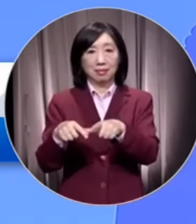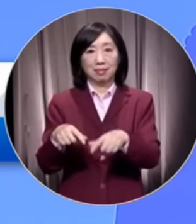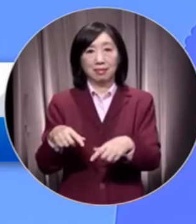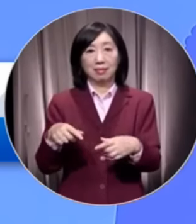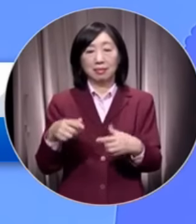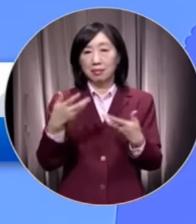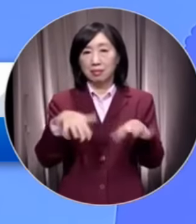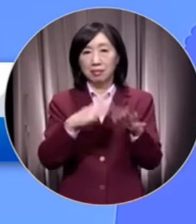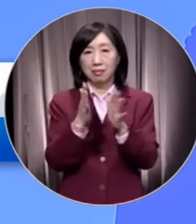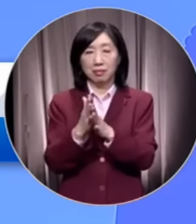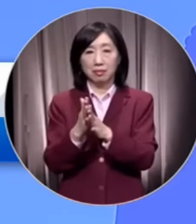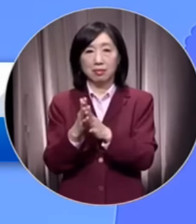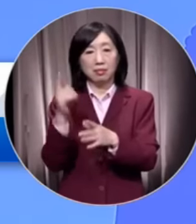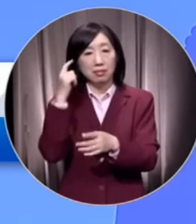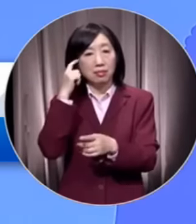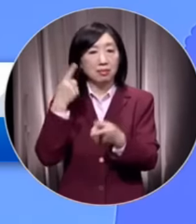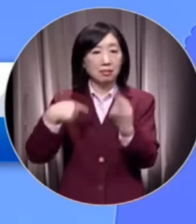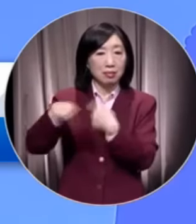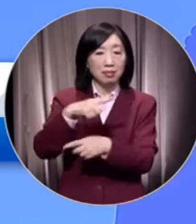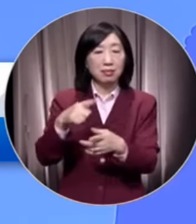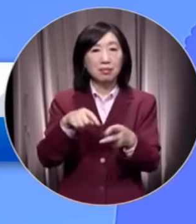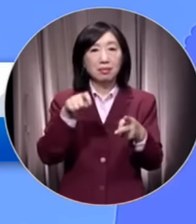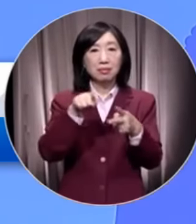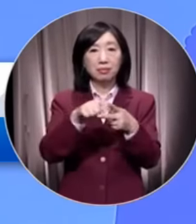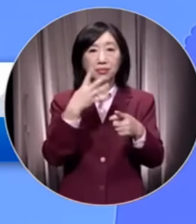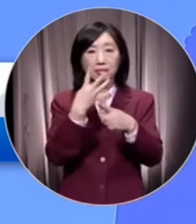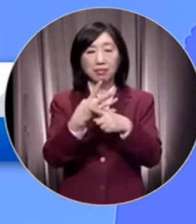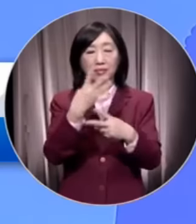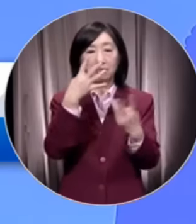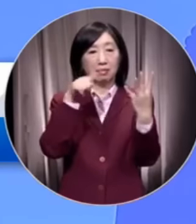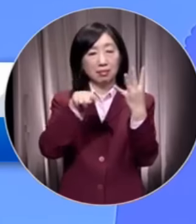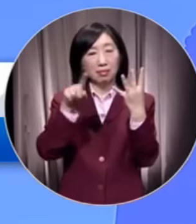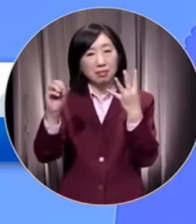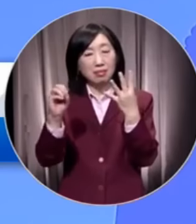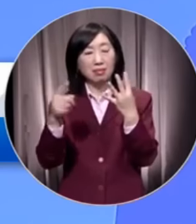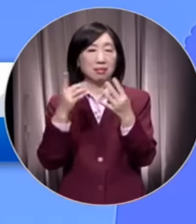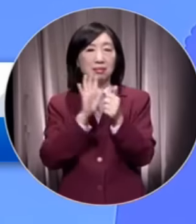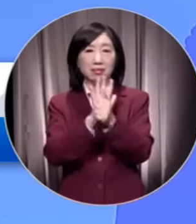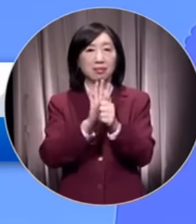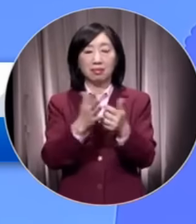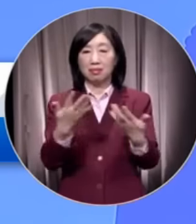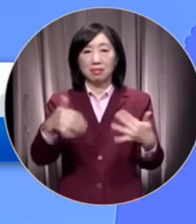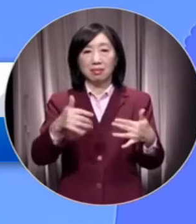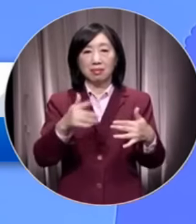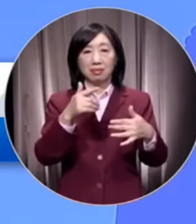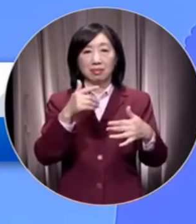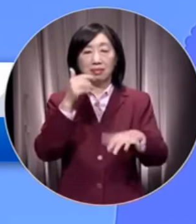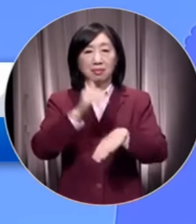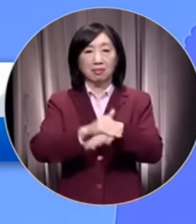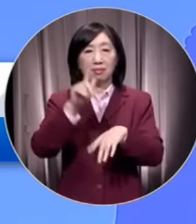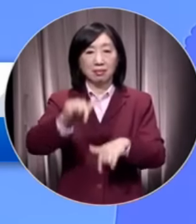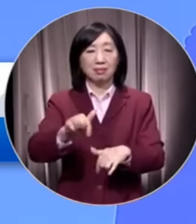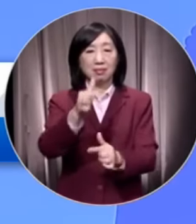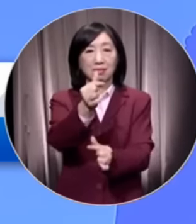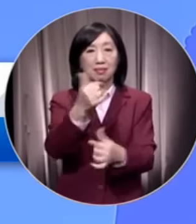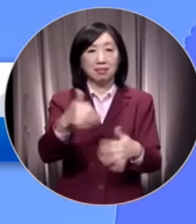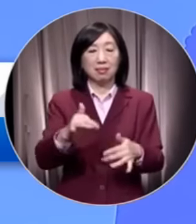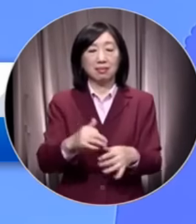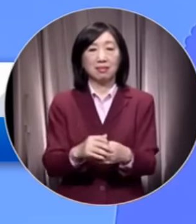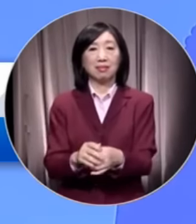多没有办法升级转型，工业 4.0 推动还不是很成功，智慧化生产还没有办法